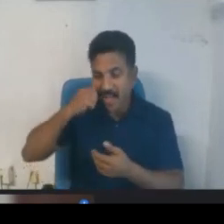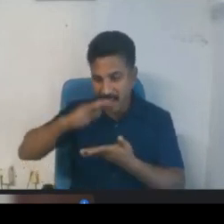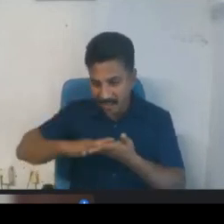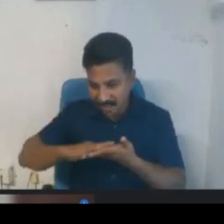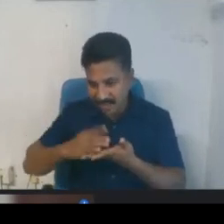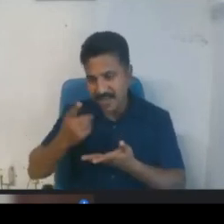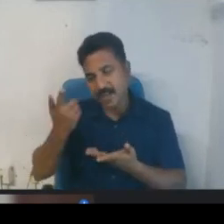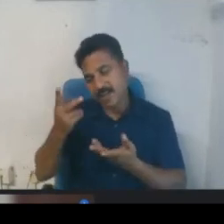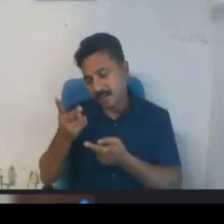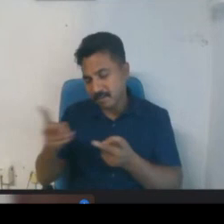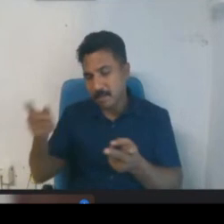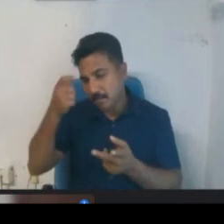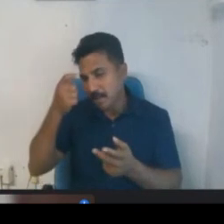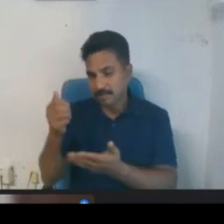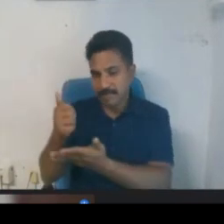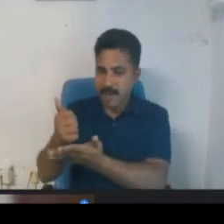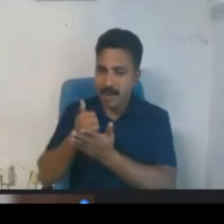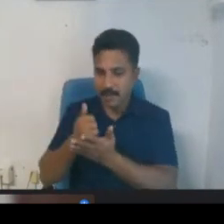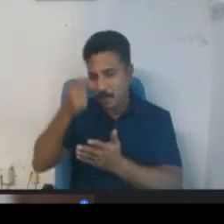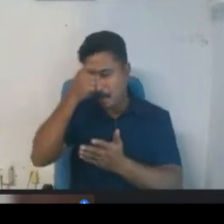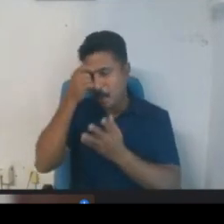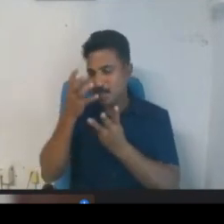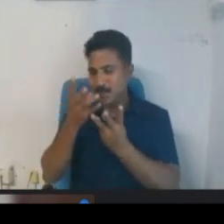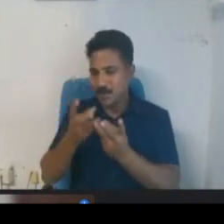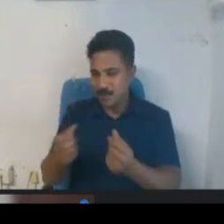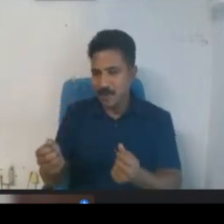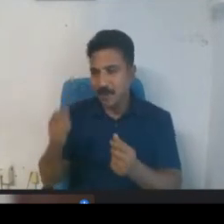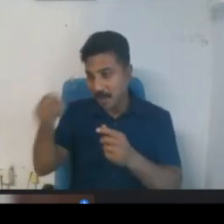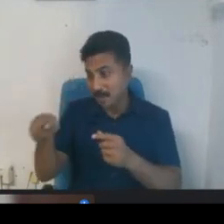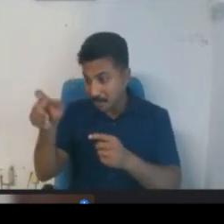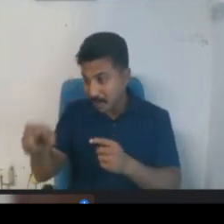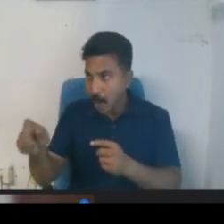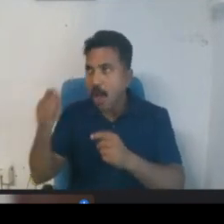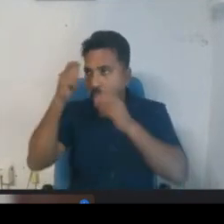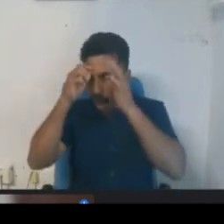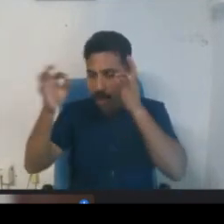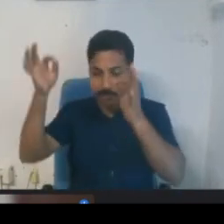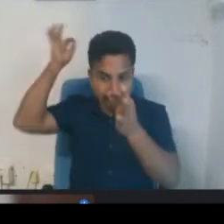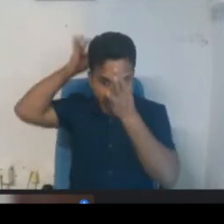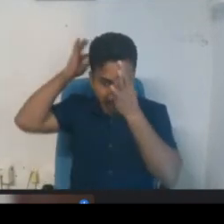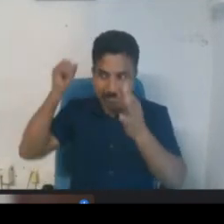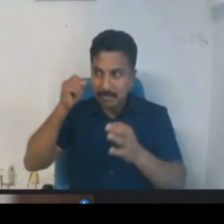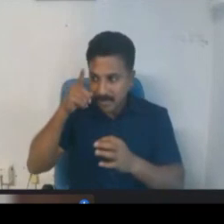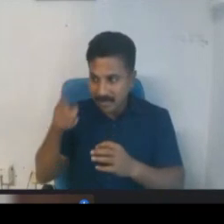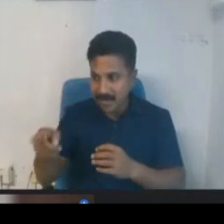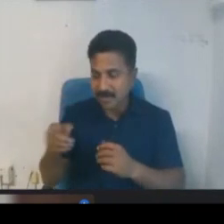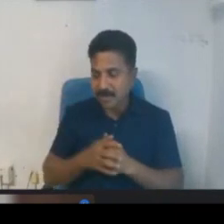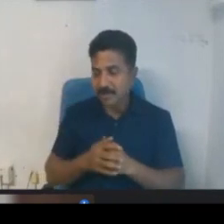പാർട്ട്നേഴ്സിനിടയിലുള്ള പ്രശ്നങ്ങൾ കുറയ്ക്കാനായിട്ട് സഹായിക്കുന്നു. ആ പാർട്ട്ണറിനെ എംപതൈസ് ചെയ്യാൻ പറ്റും. ആ ആള് എന്നോട് ഈ